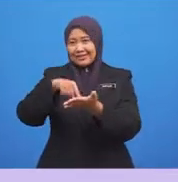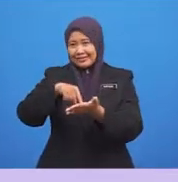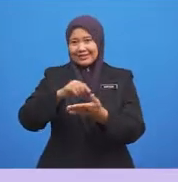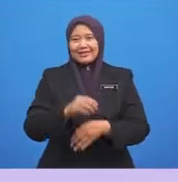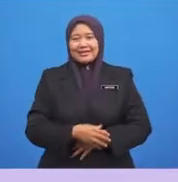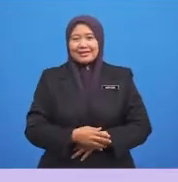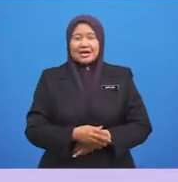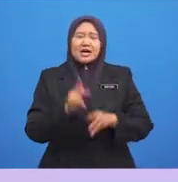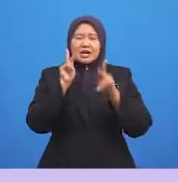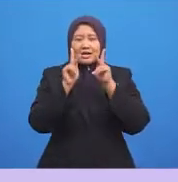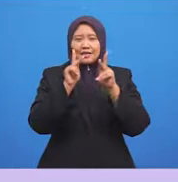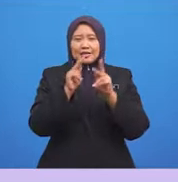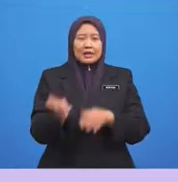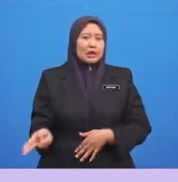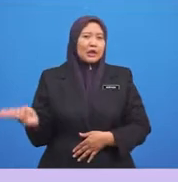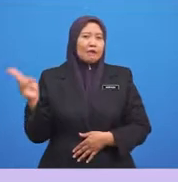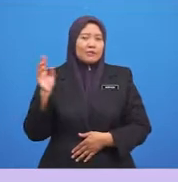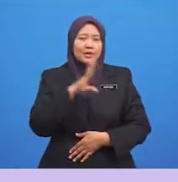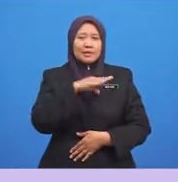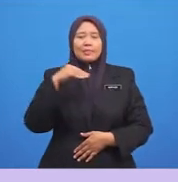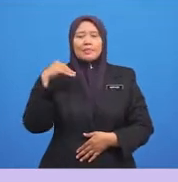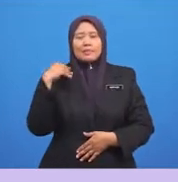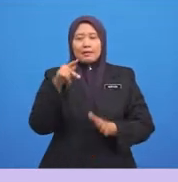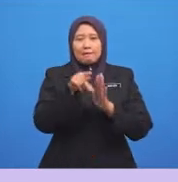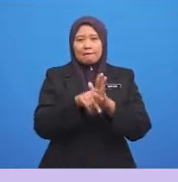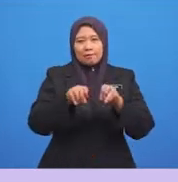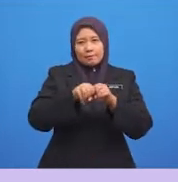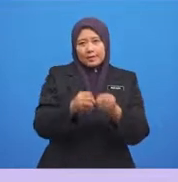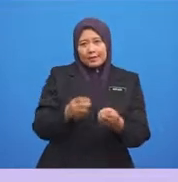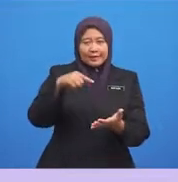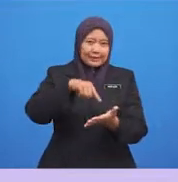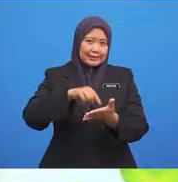Ya, kata-kata hikmat dan juga pepatah seperti ini.